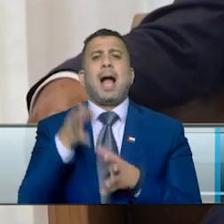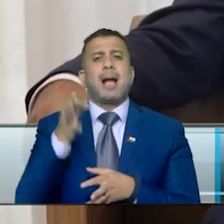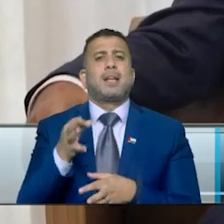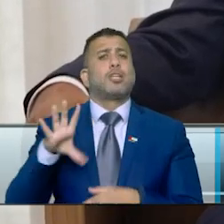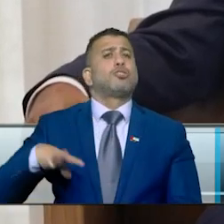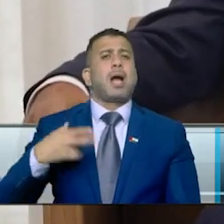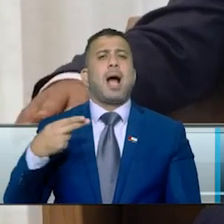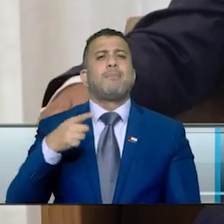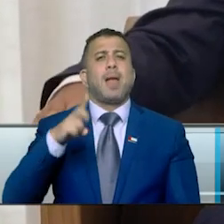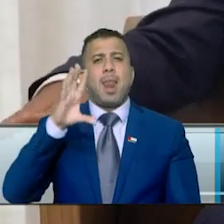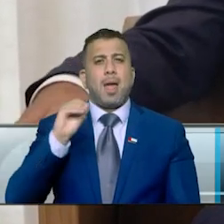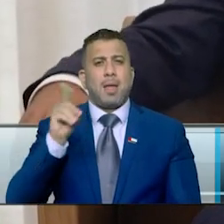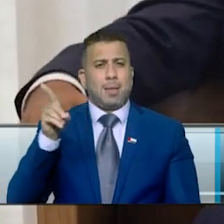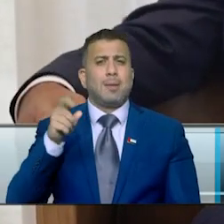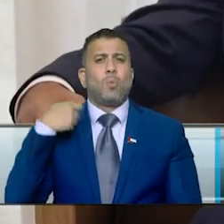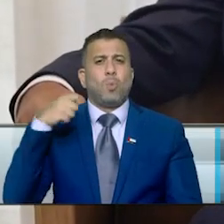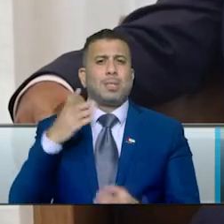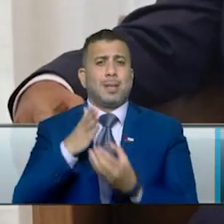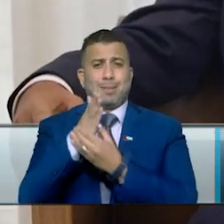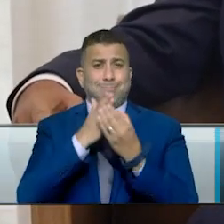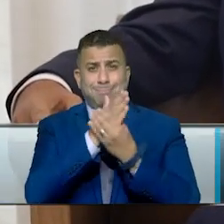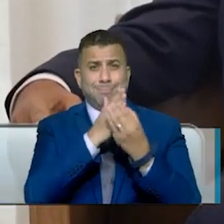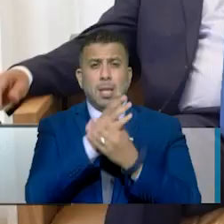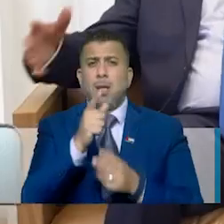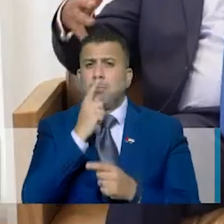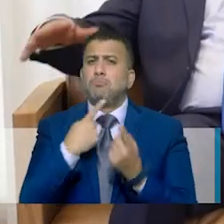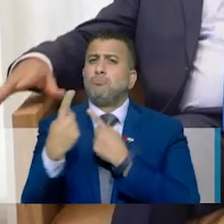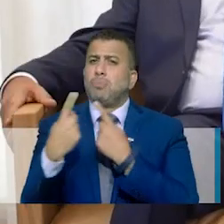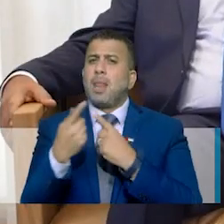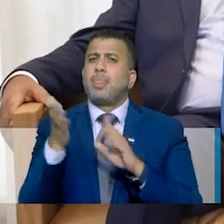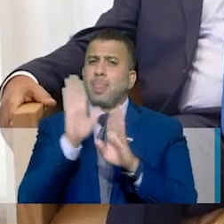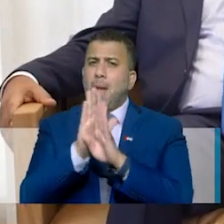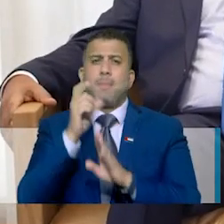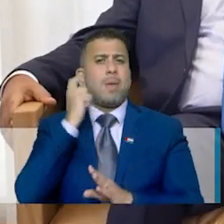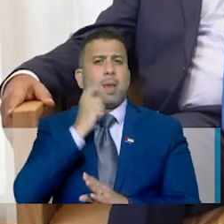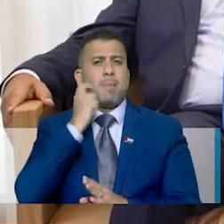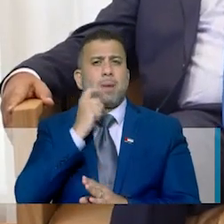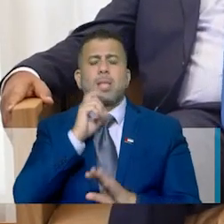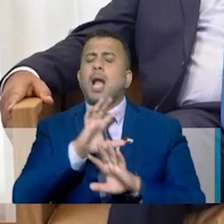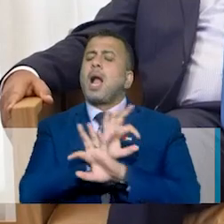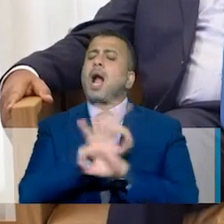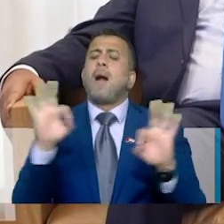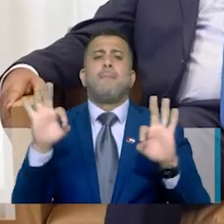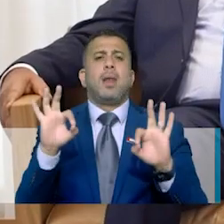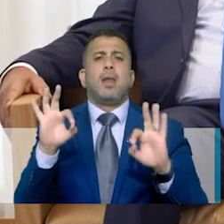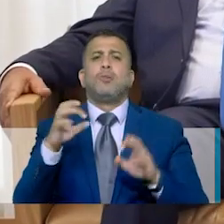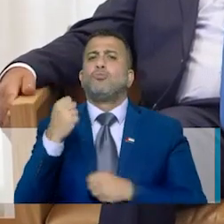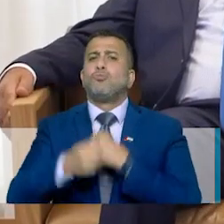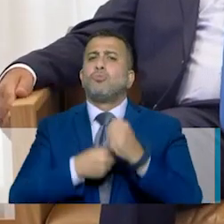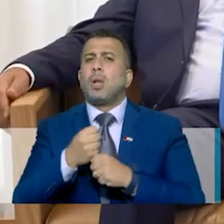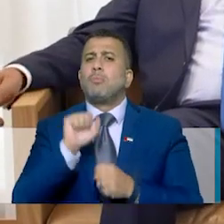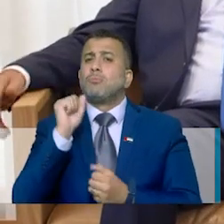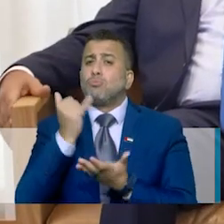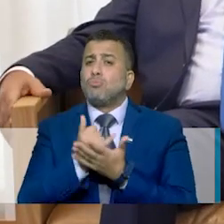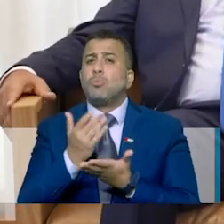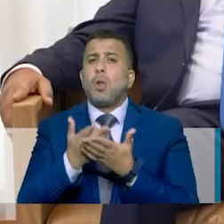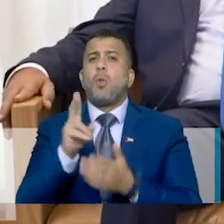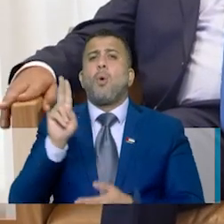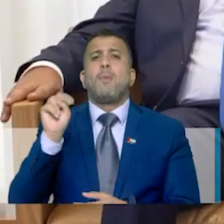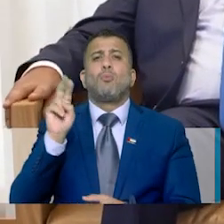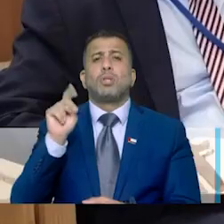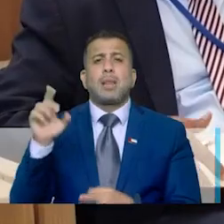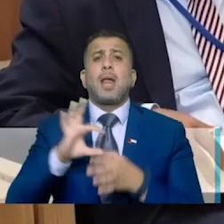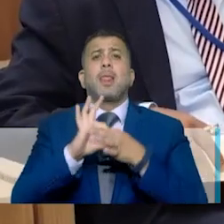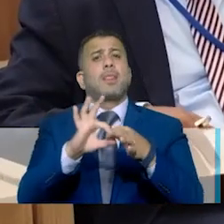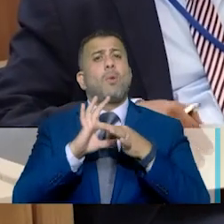وكذا سمو الشيخ عبد الله بن زيدرين نهيان خلال اللقاء على دعم دوله الامارات الكامل للجهود التي تقوم بها